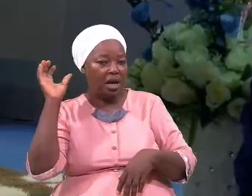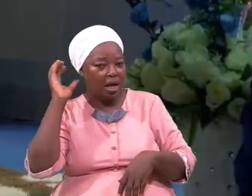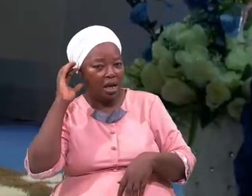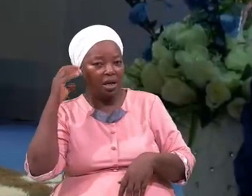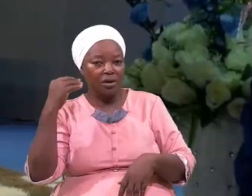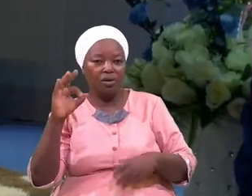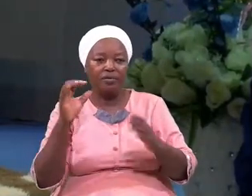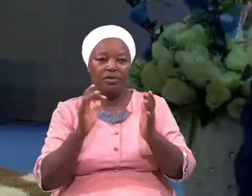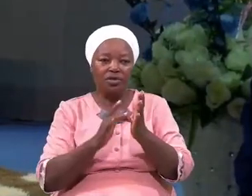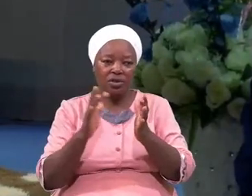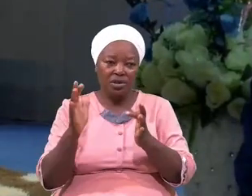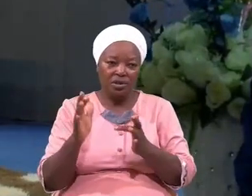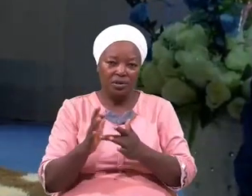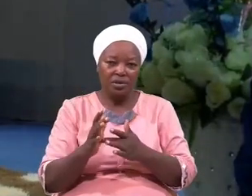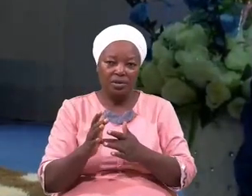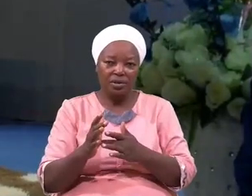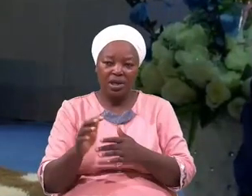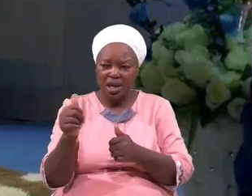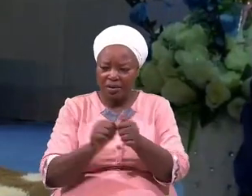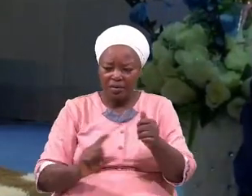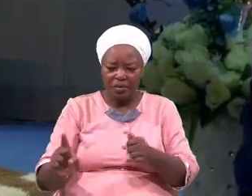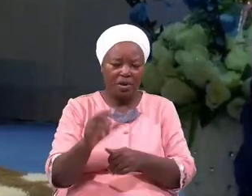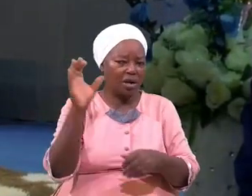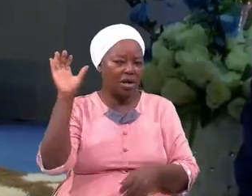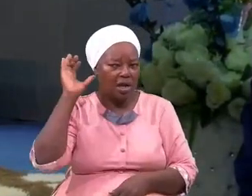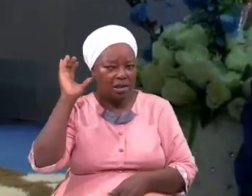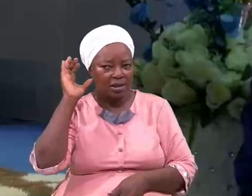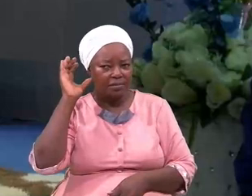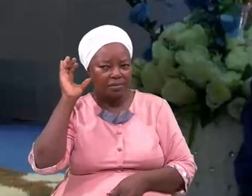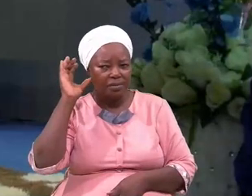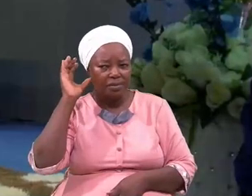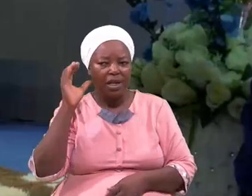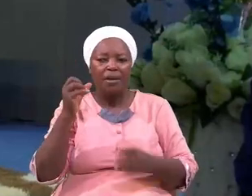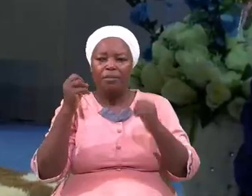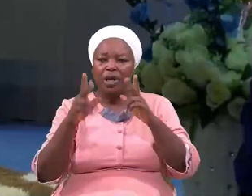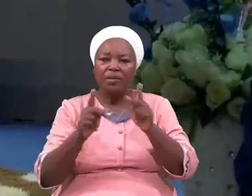Parce qu'elle a entendu parler de Jésus, tout le monde a entendu.